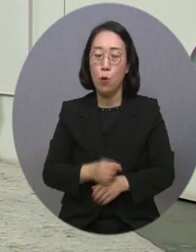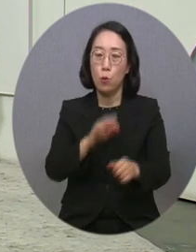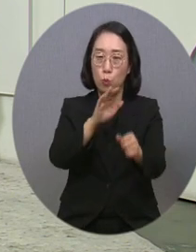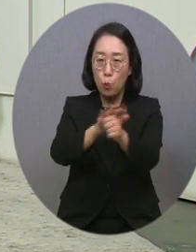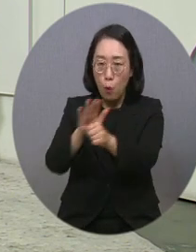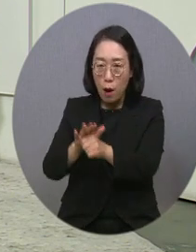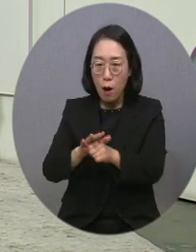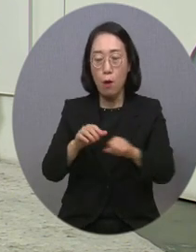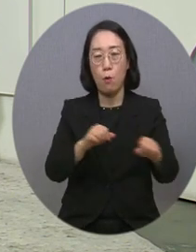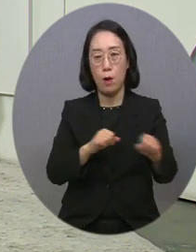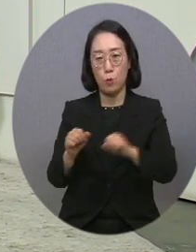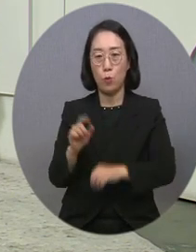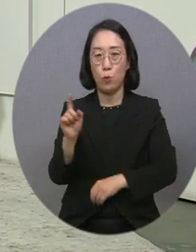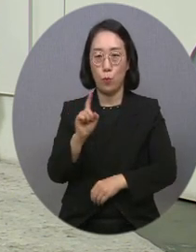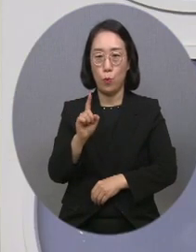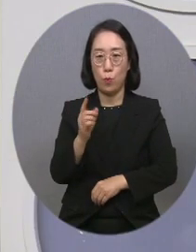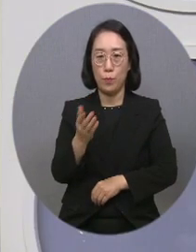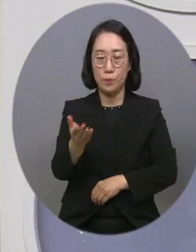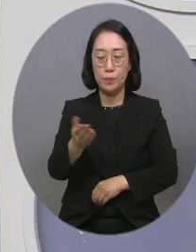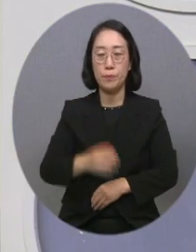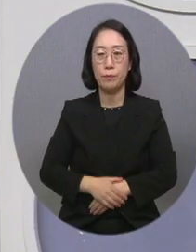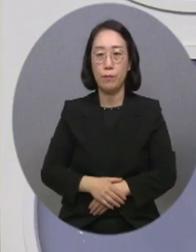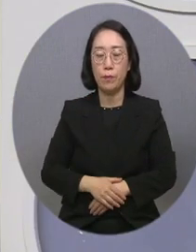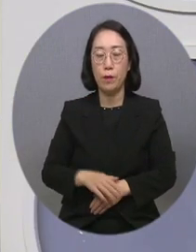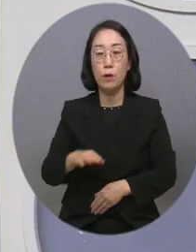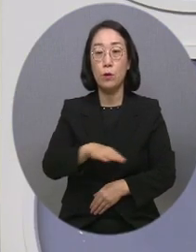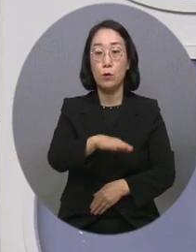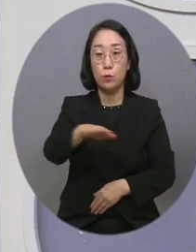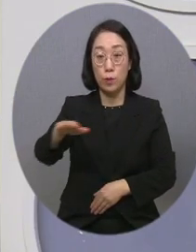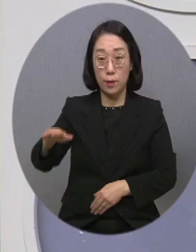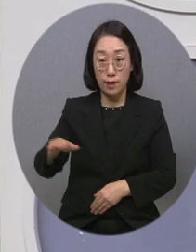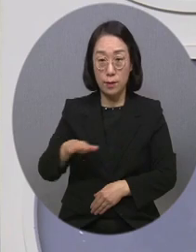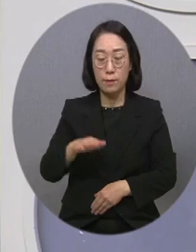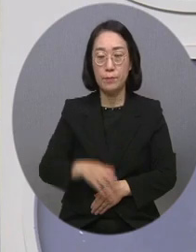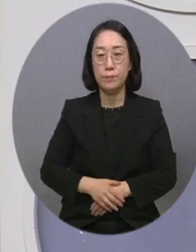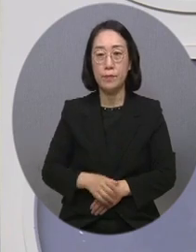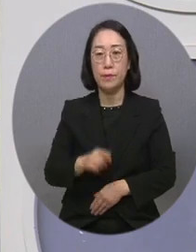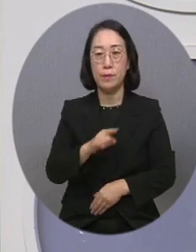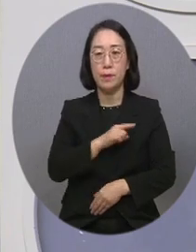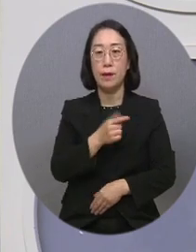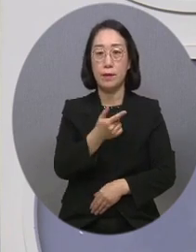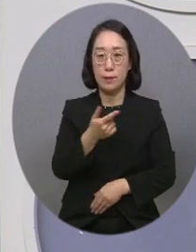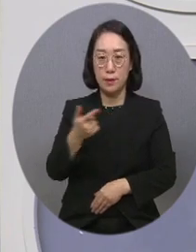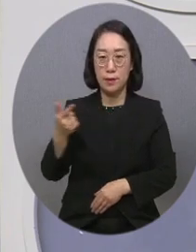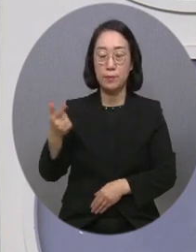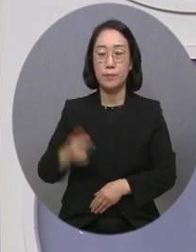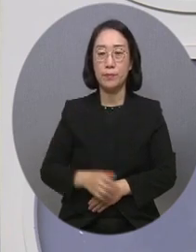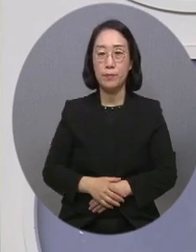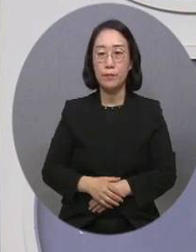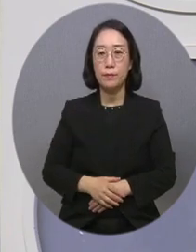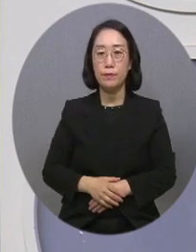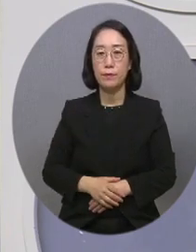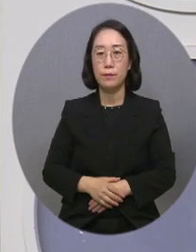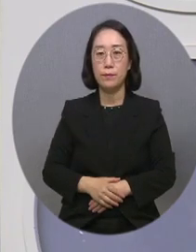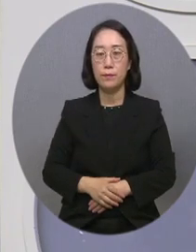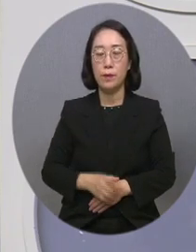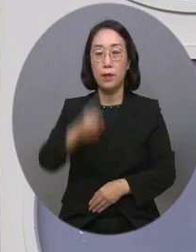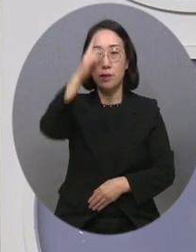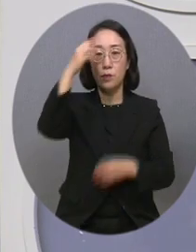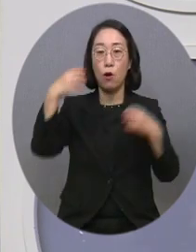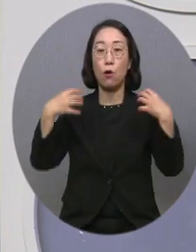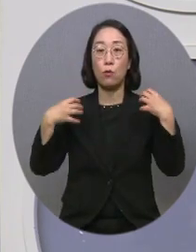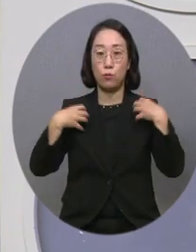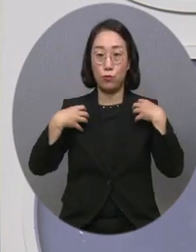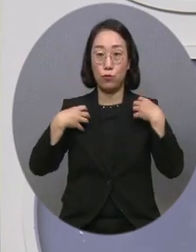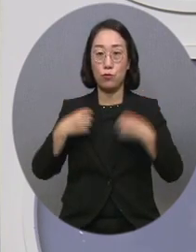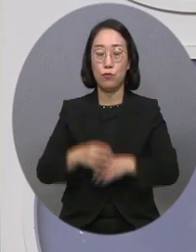많이 해오셨나요? 저희들은 이제 가장 큰 게 이제 그